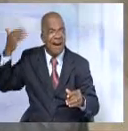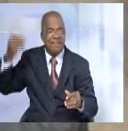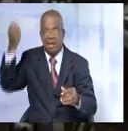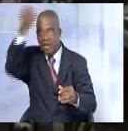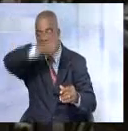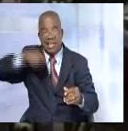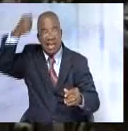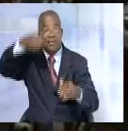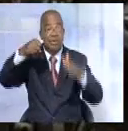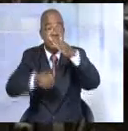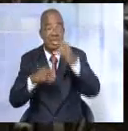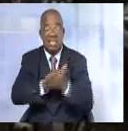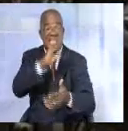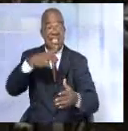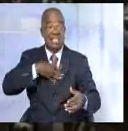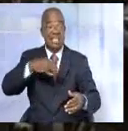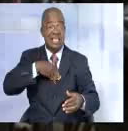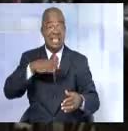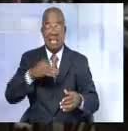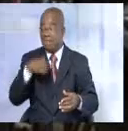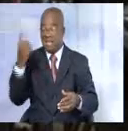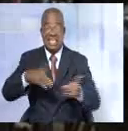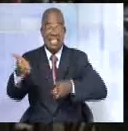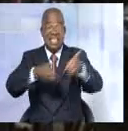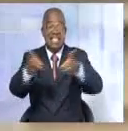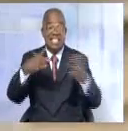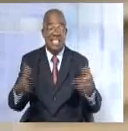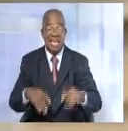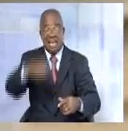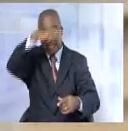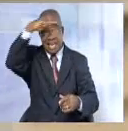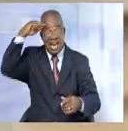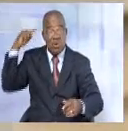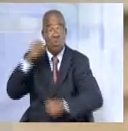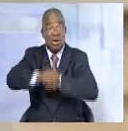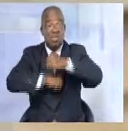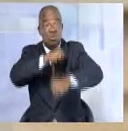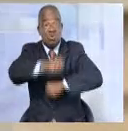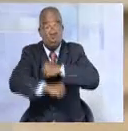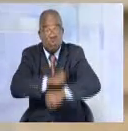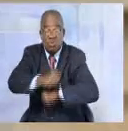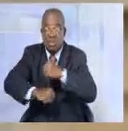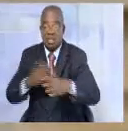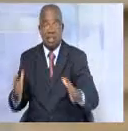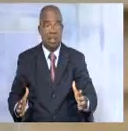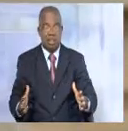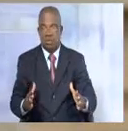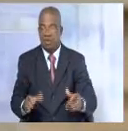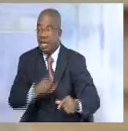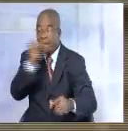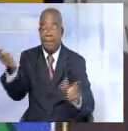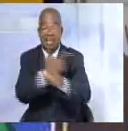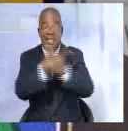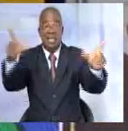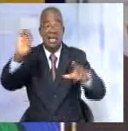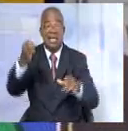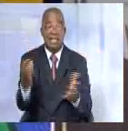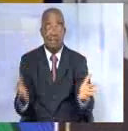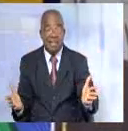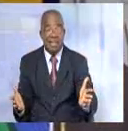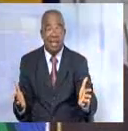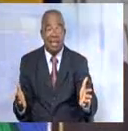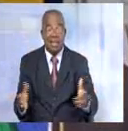du monde. Le Mandela représenté est d'ailleurs celui dont le monde découvre le visage le 21 février